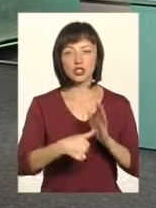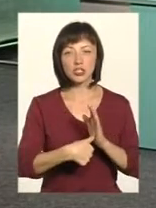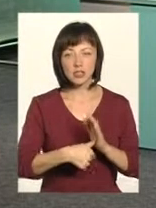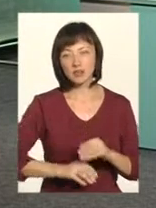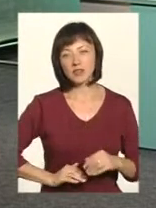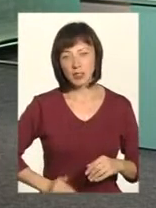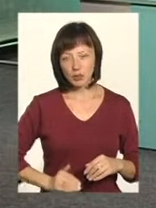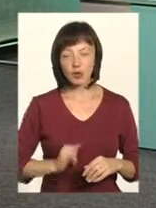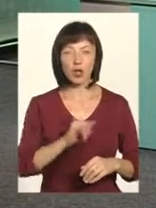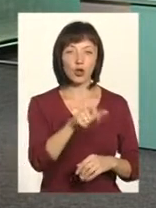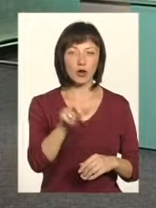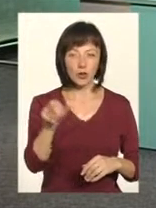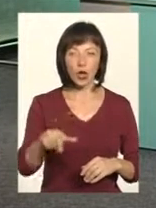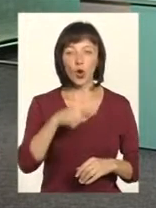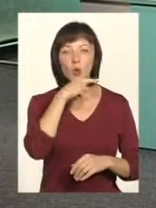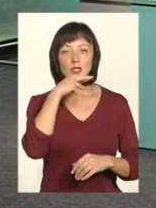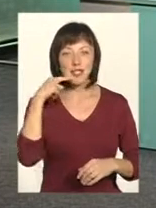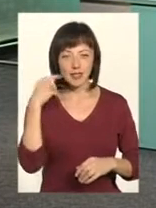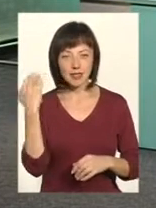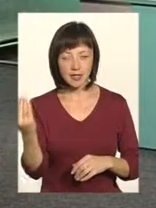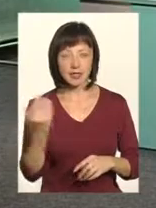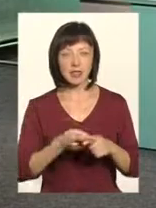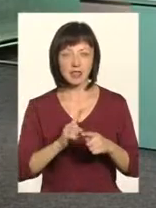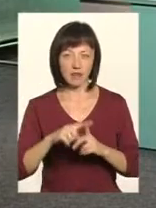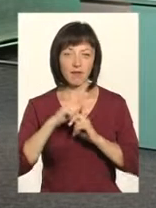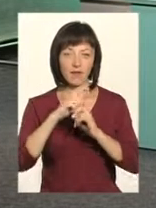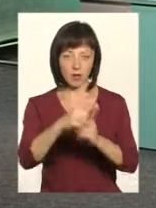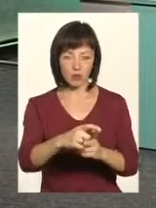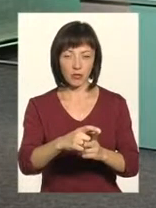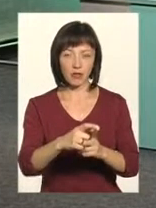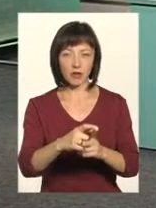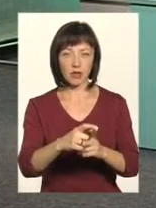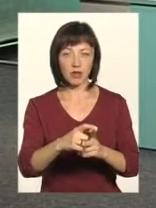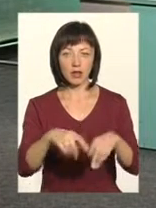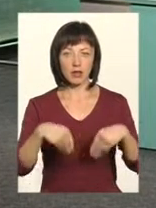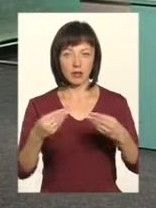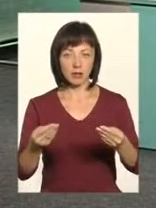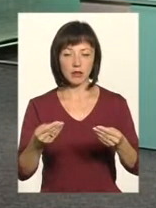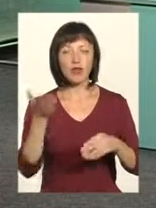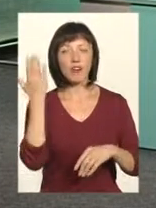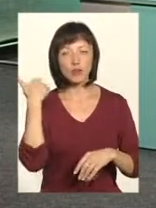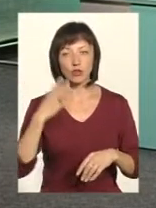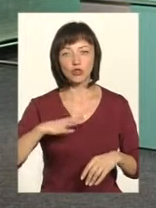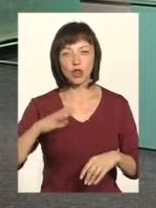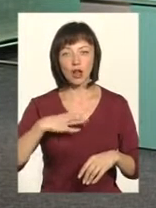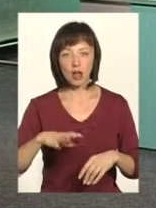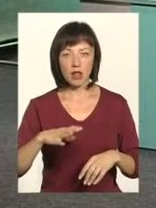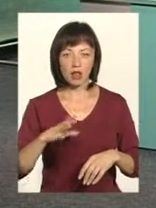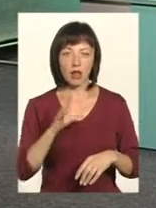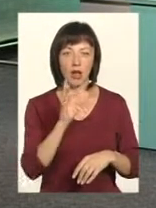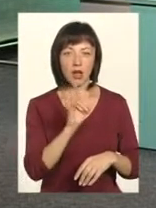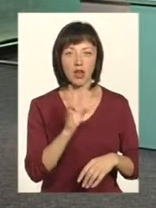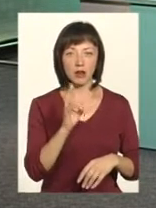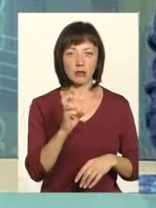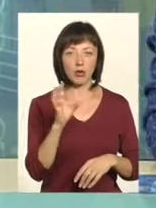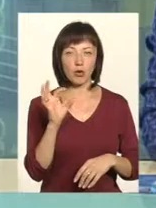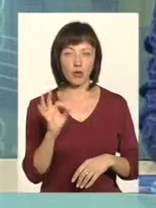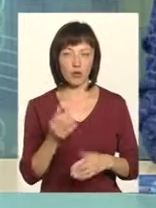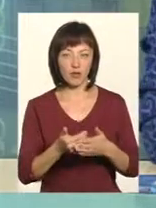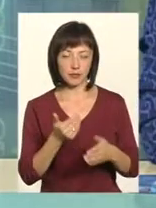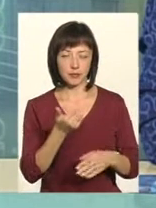юридичних російських осіб – це відповідь, яка давно чекалася від Ради національної безпеки і оборони.